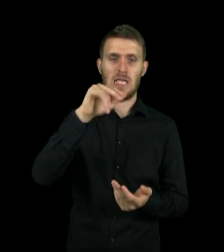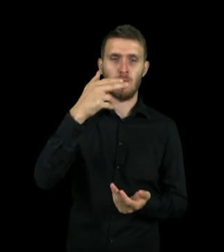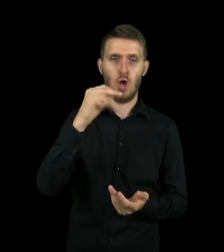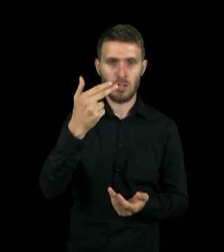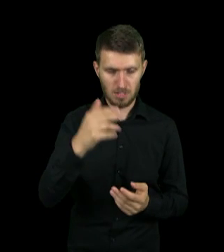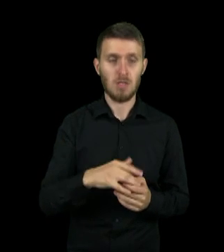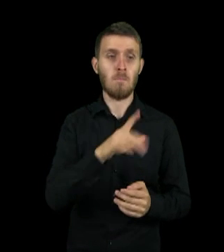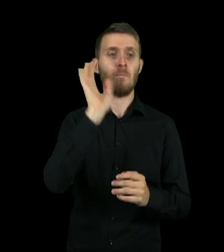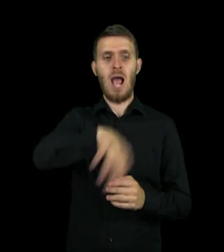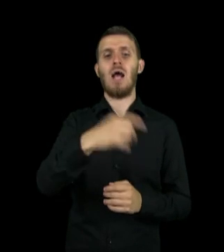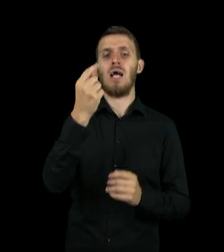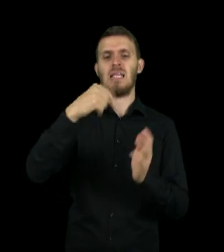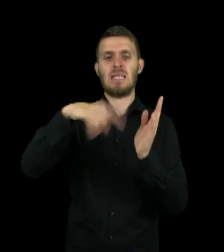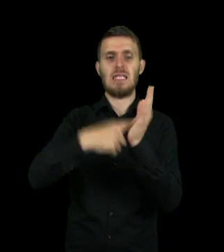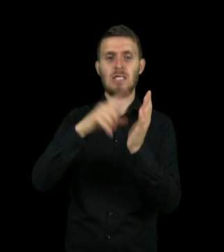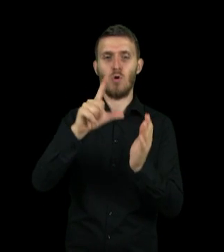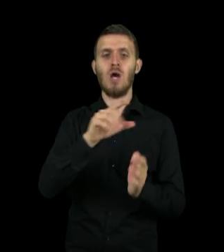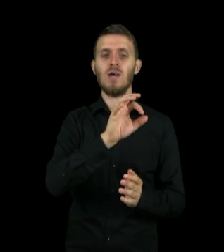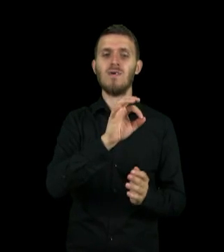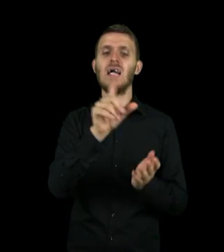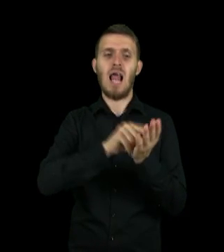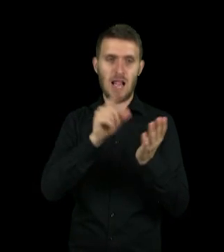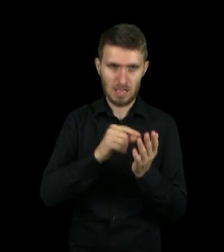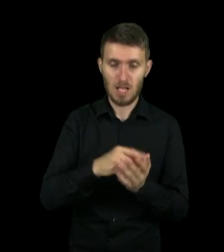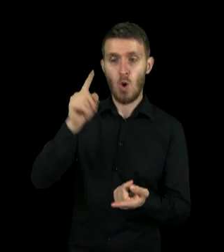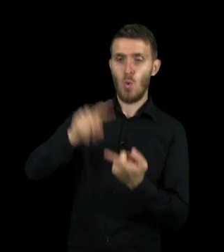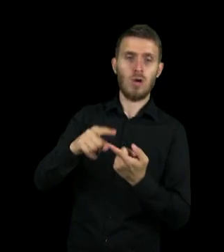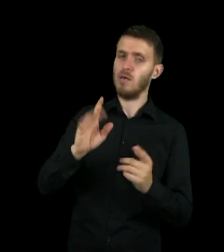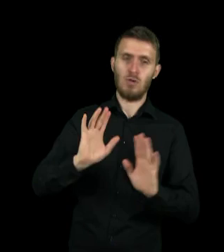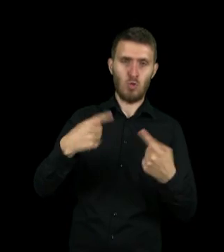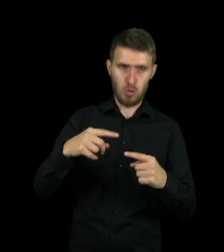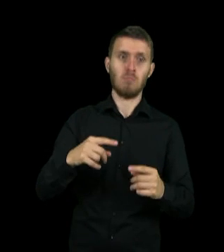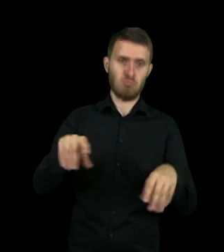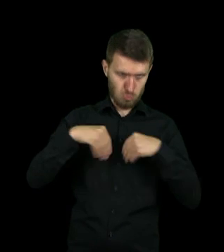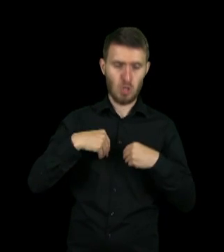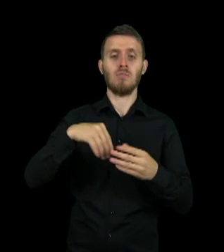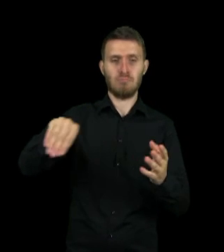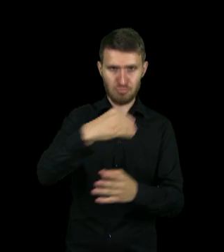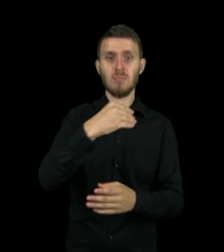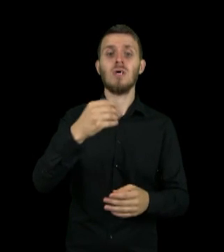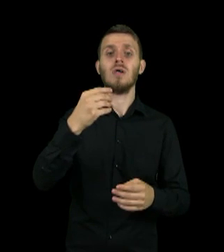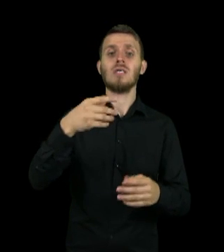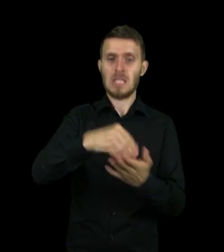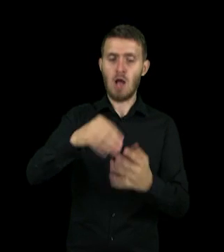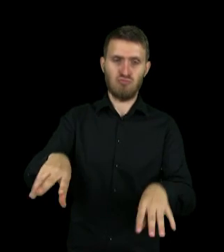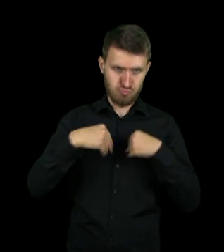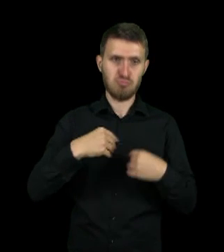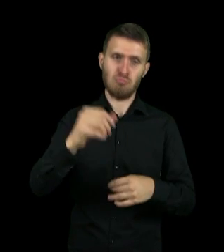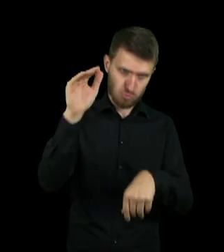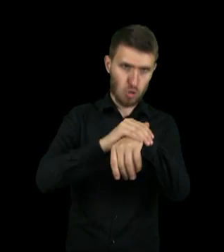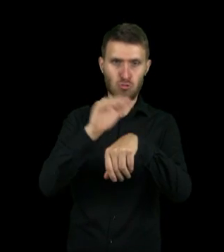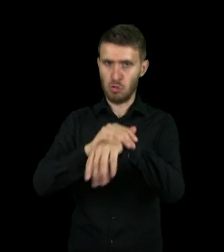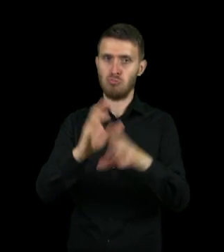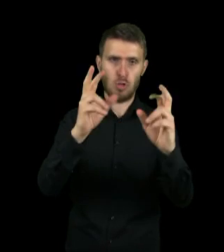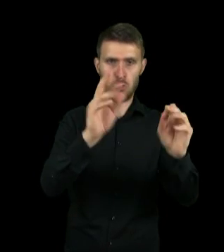zrzy do swojej bazy danych Iwi tak Szymon zł kredytu nie wypał jest waloryzujemy